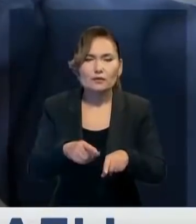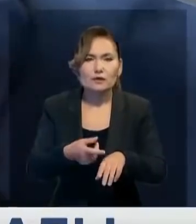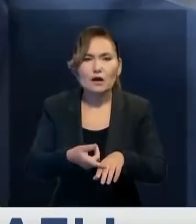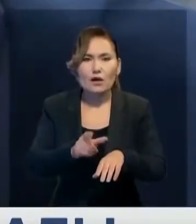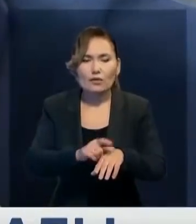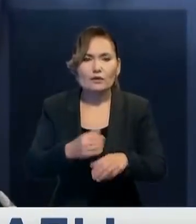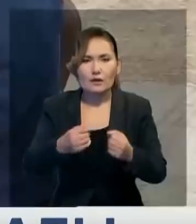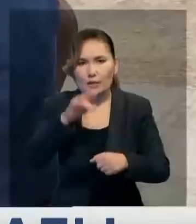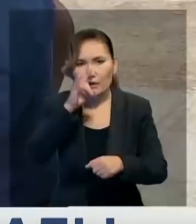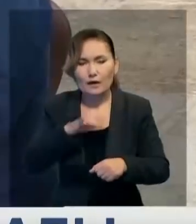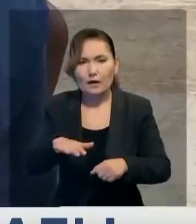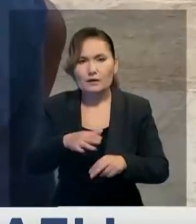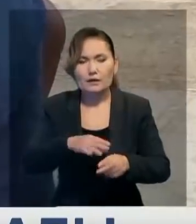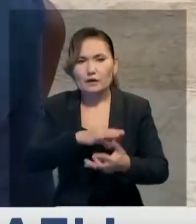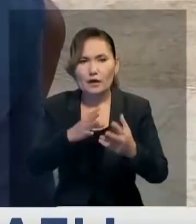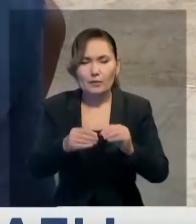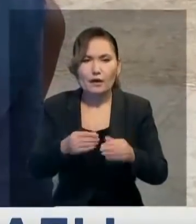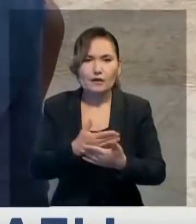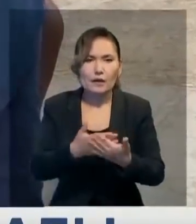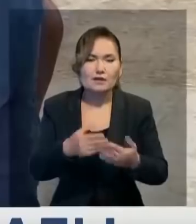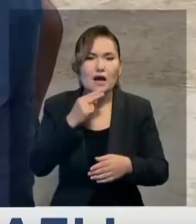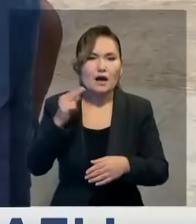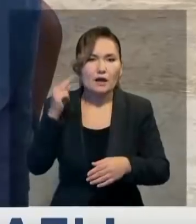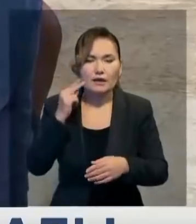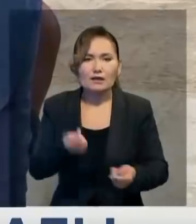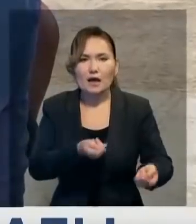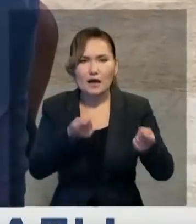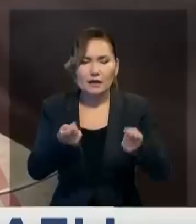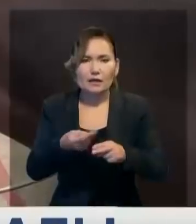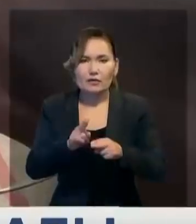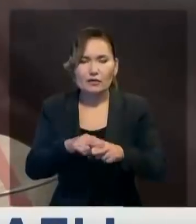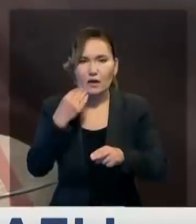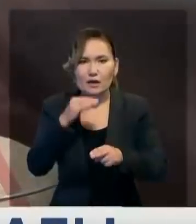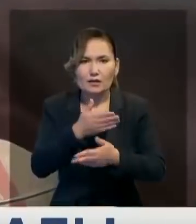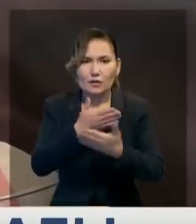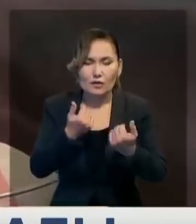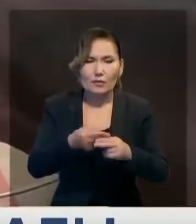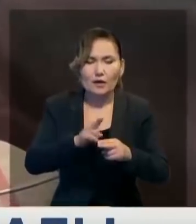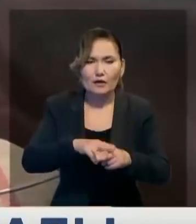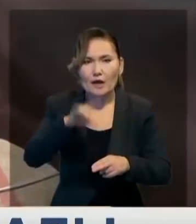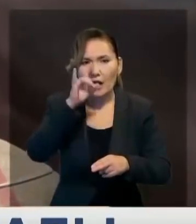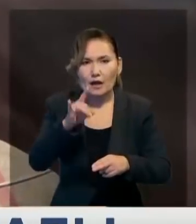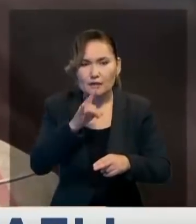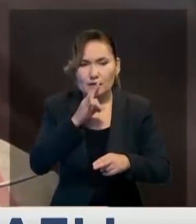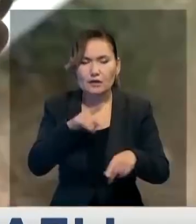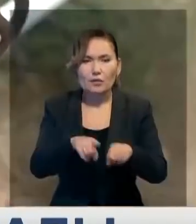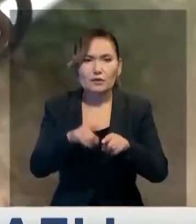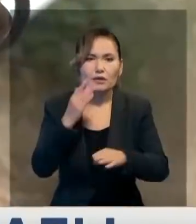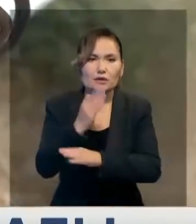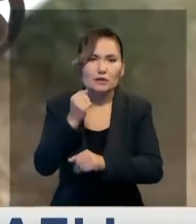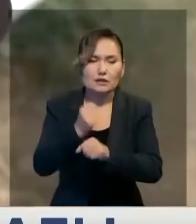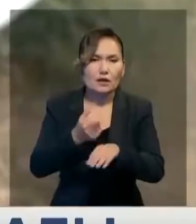ақ қазір қазақстаннан қырғыздың арзан бұйымдары басып кеткен. Ал кеңесінде шын өнер иесінің туындыларын тек музейлер мен екі азаматтар ғана қажет